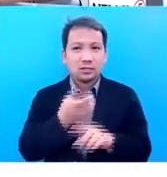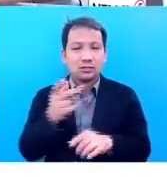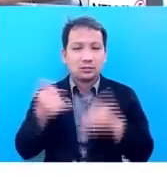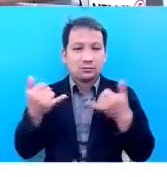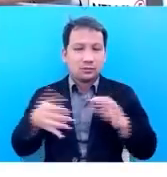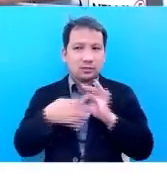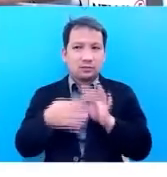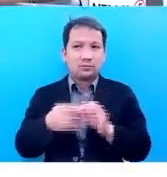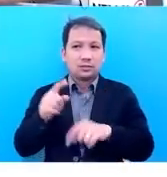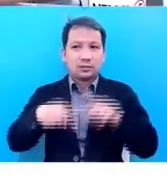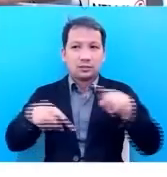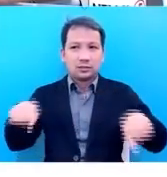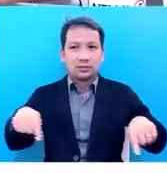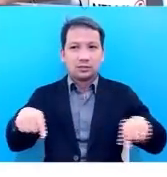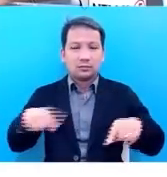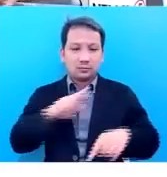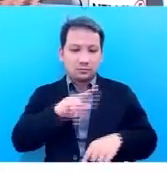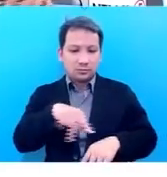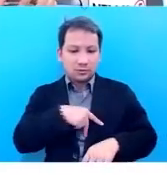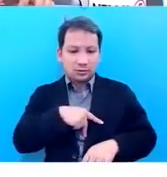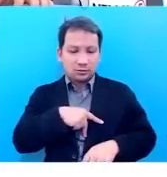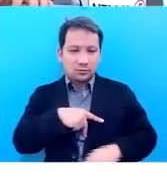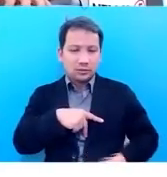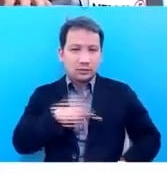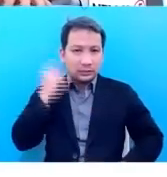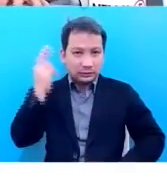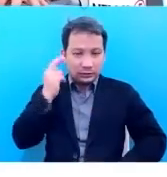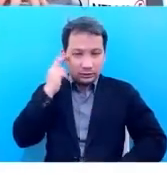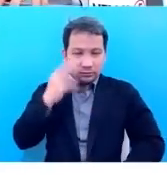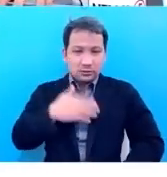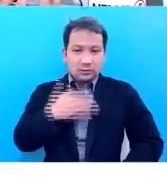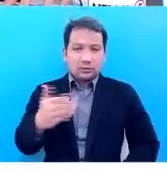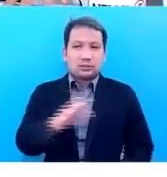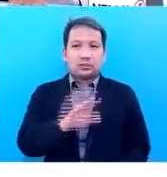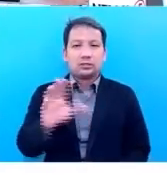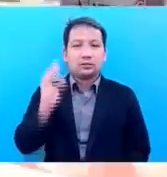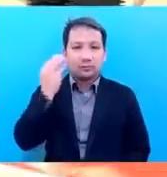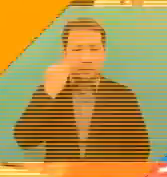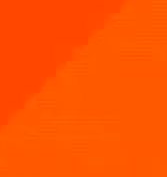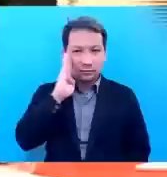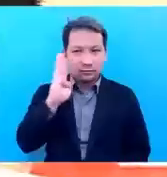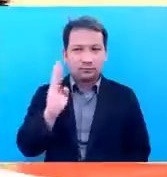iba't ibang personal na commitment. Nasa frontline ng balitang yan si Martie Bautista.